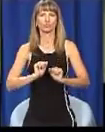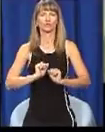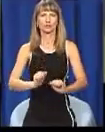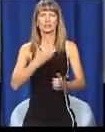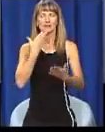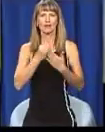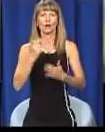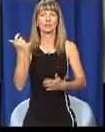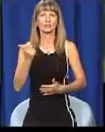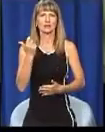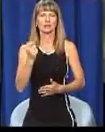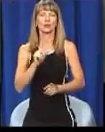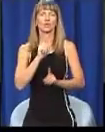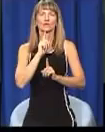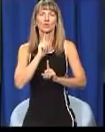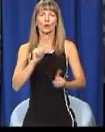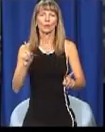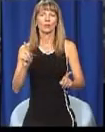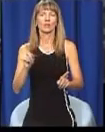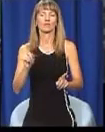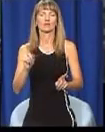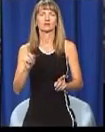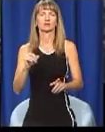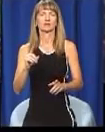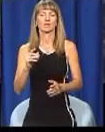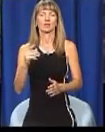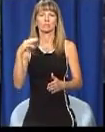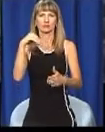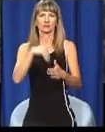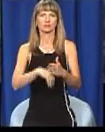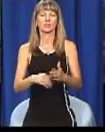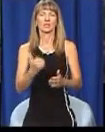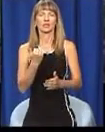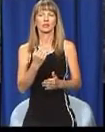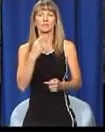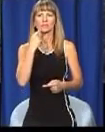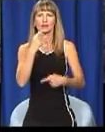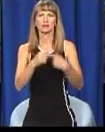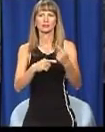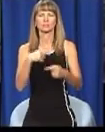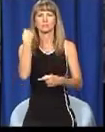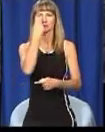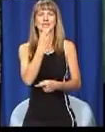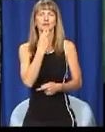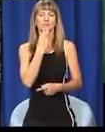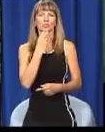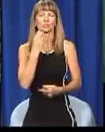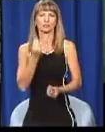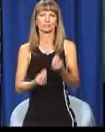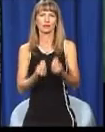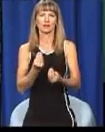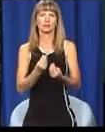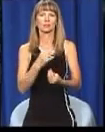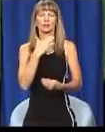свого господаря. Особливість чотирилапих полягає в їхніх постійних мавпичих гримасах і комічних витівках. А